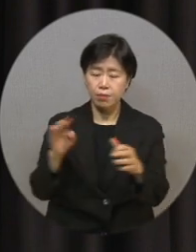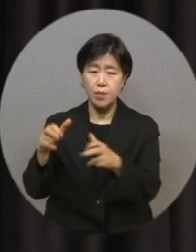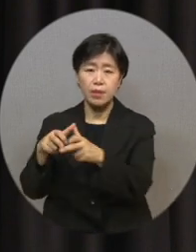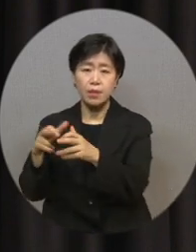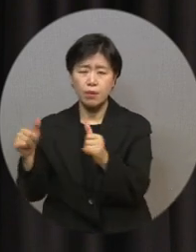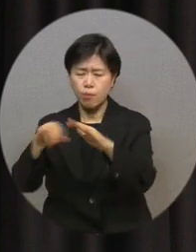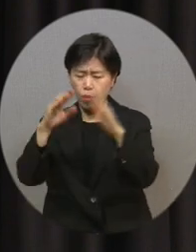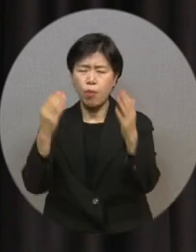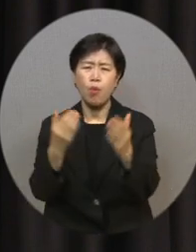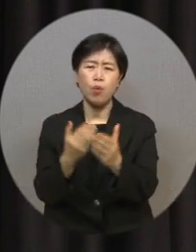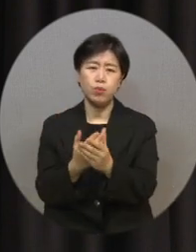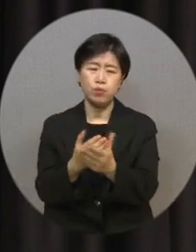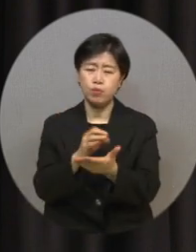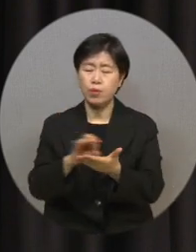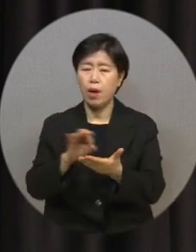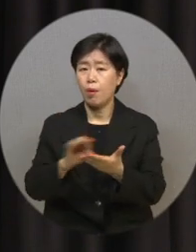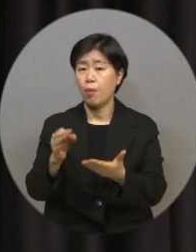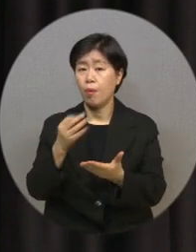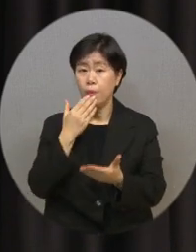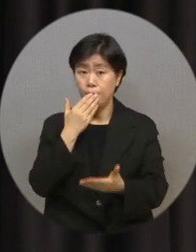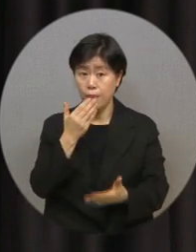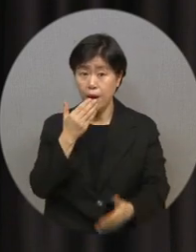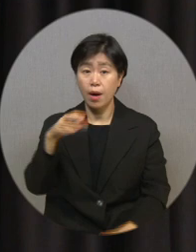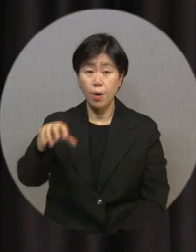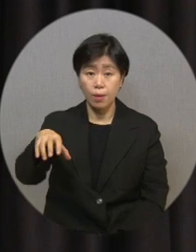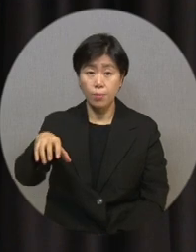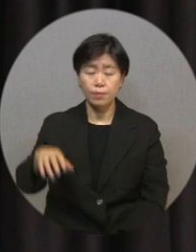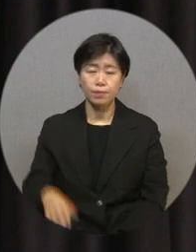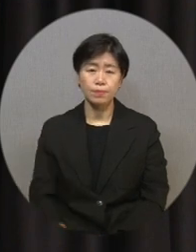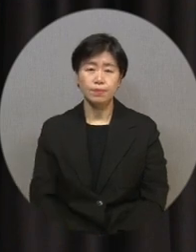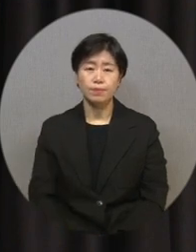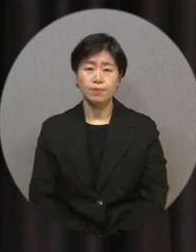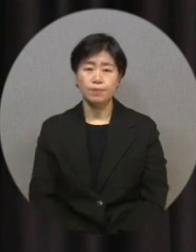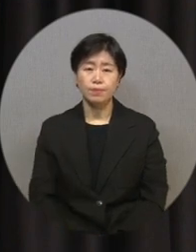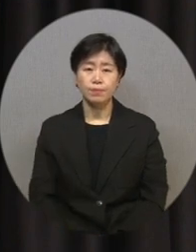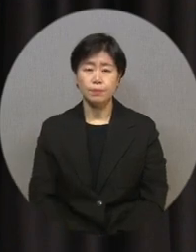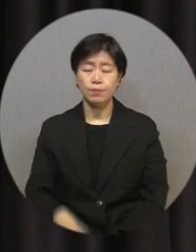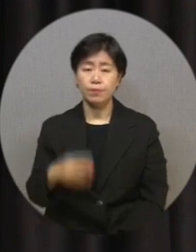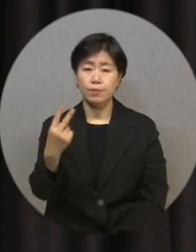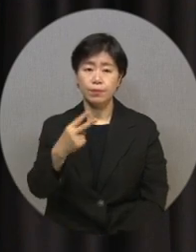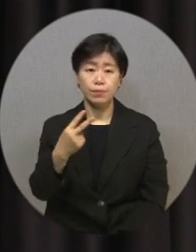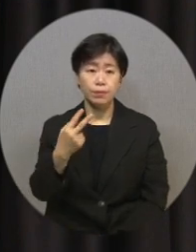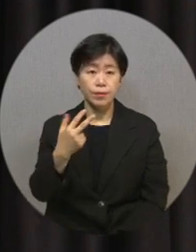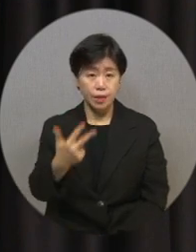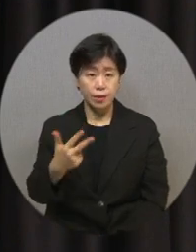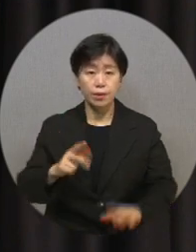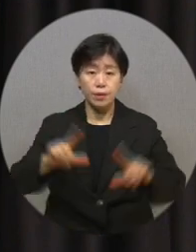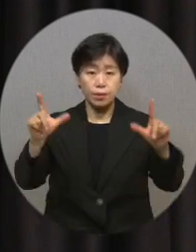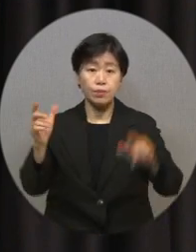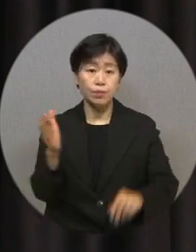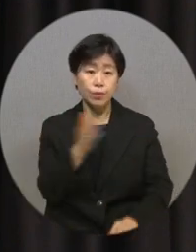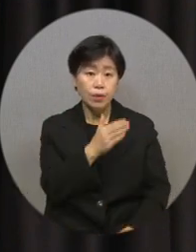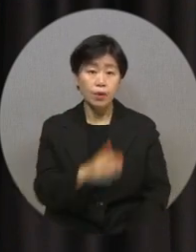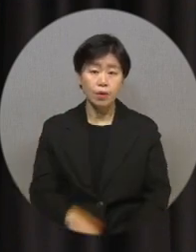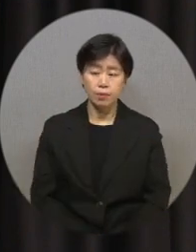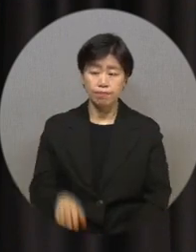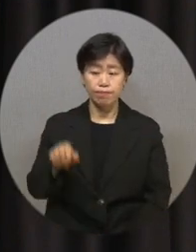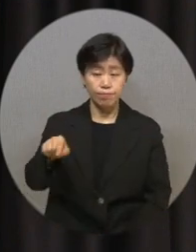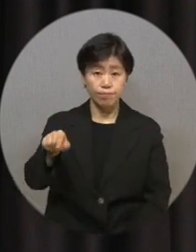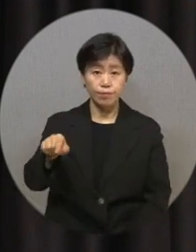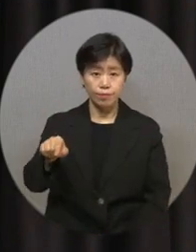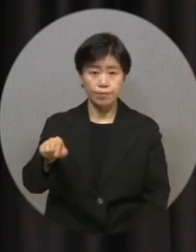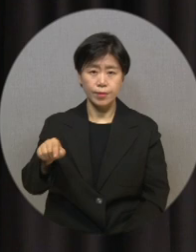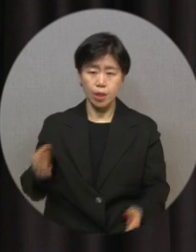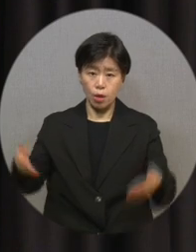있는 시설로 저희가 개관을 해서 하고 있는데 2007년부터 저희가 그걸 리모델링 작업을